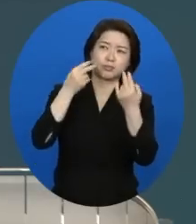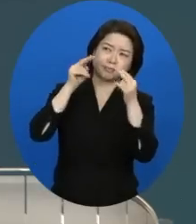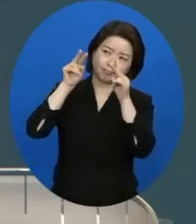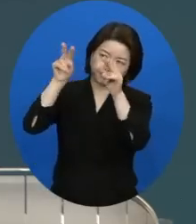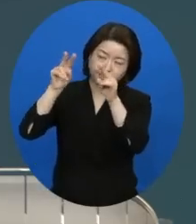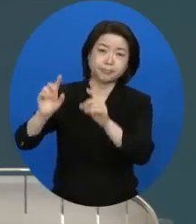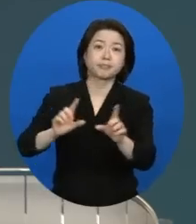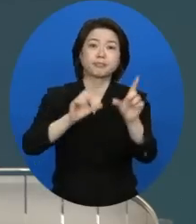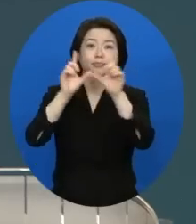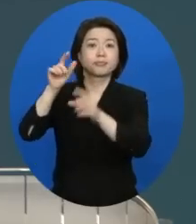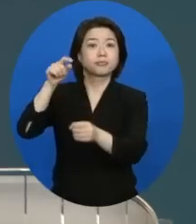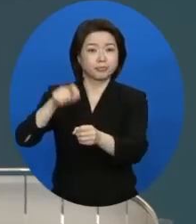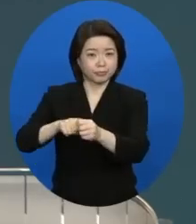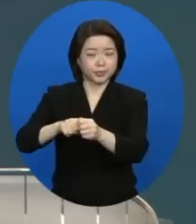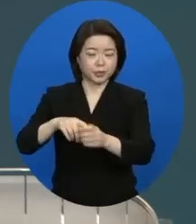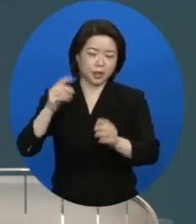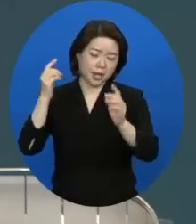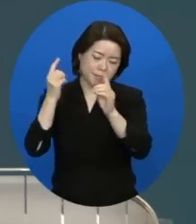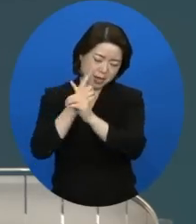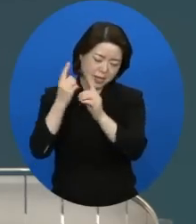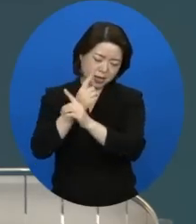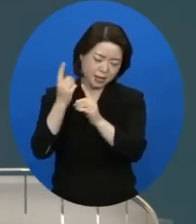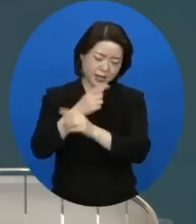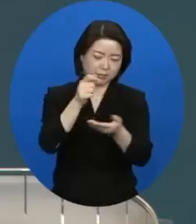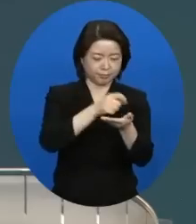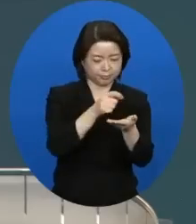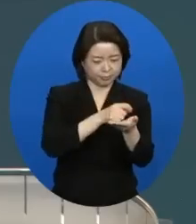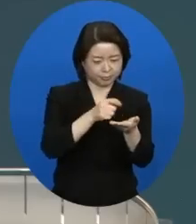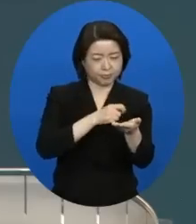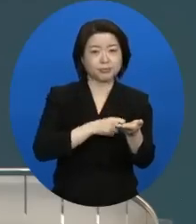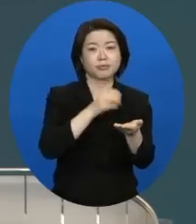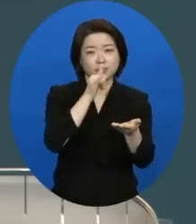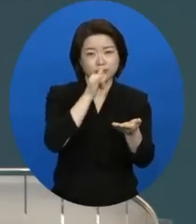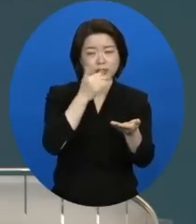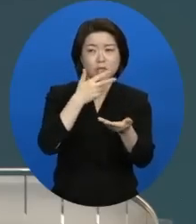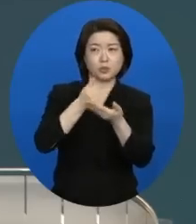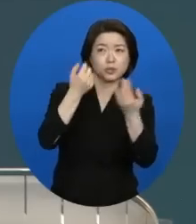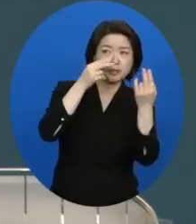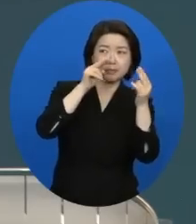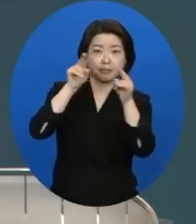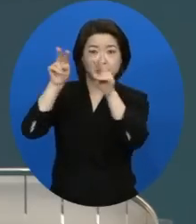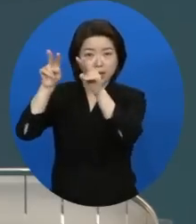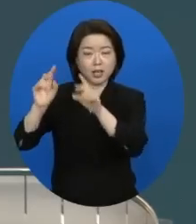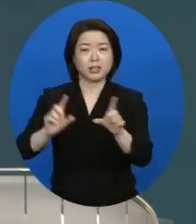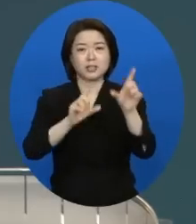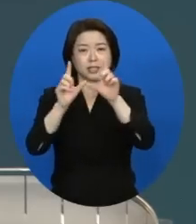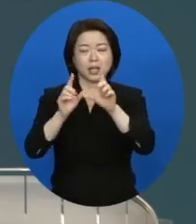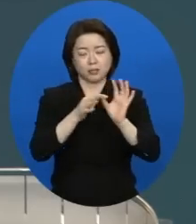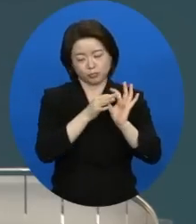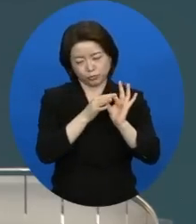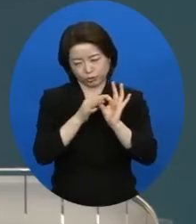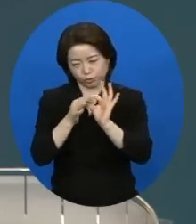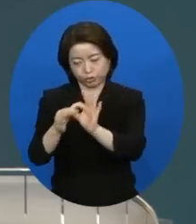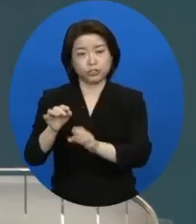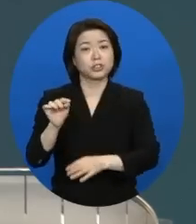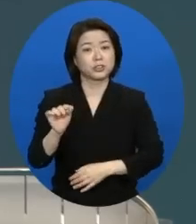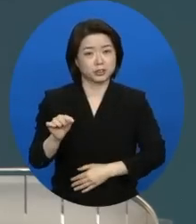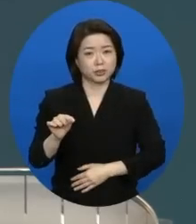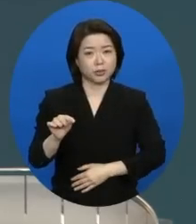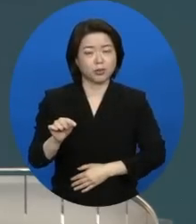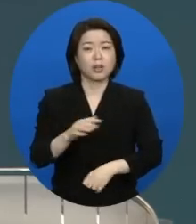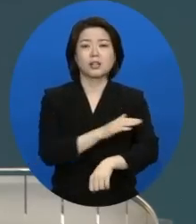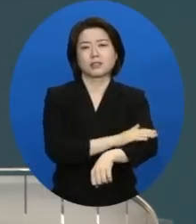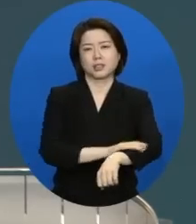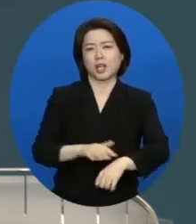위하여 매일 일기까지 써가면서 주님을 바라보는 삶을 유지해야 한다는 것을 잘